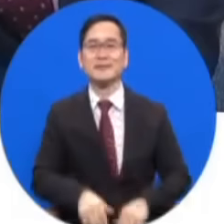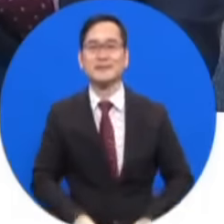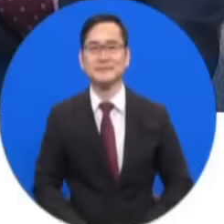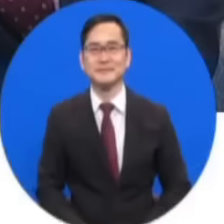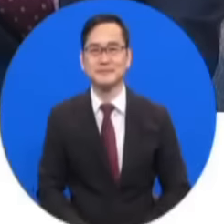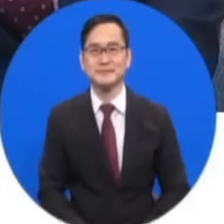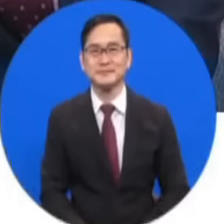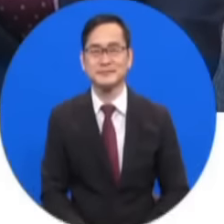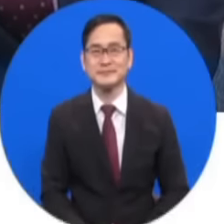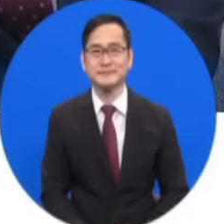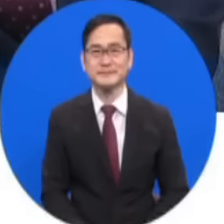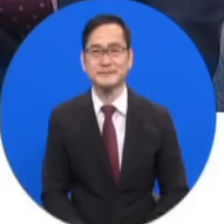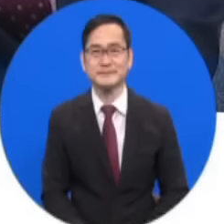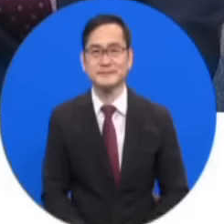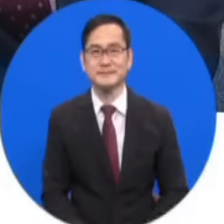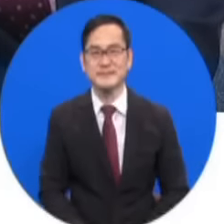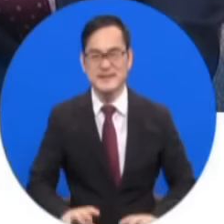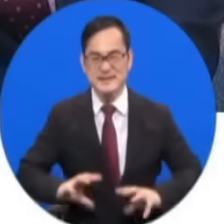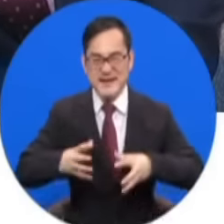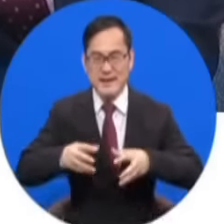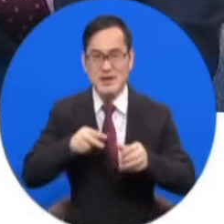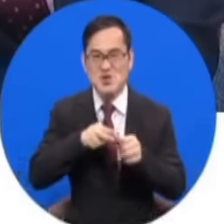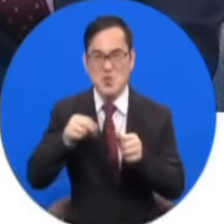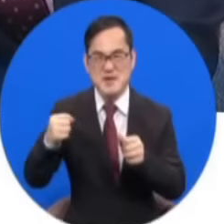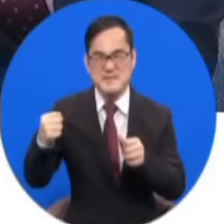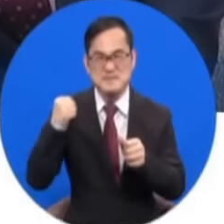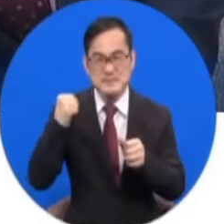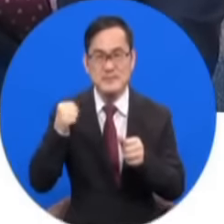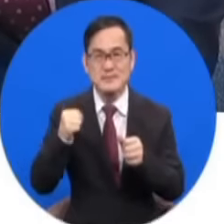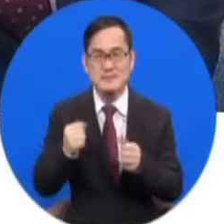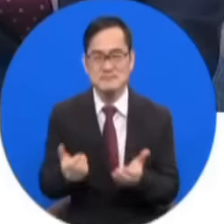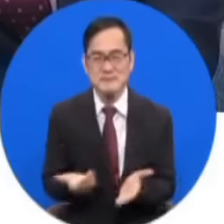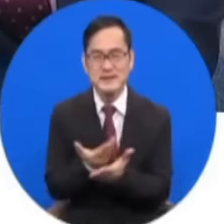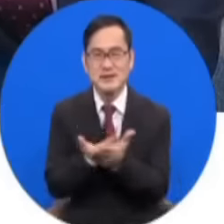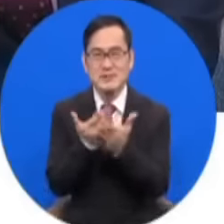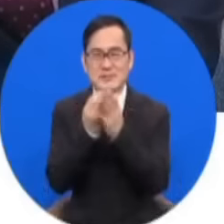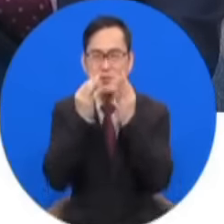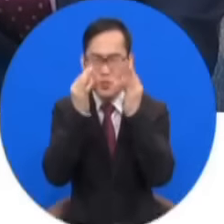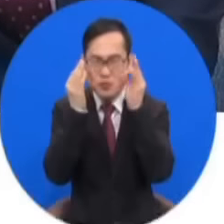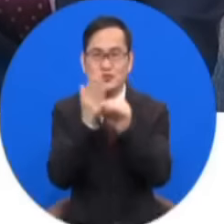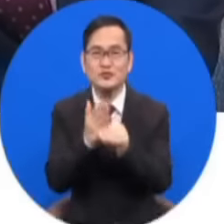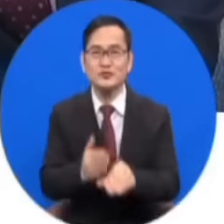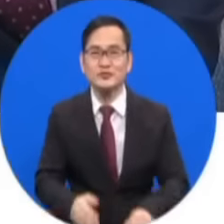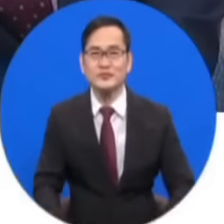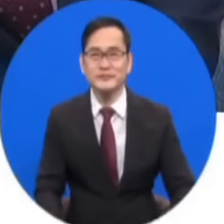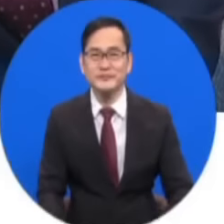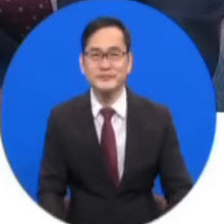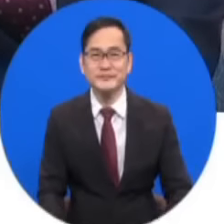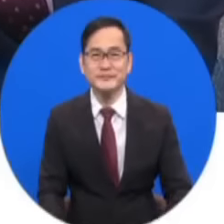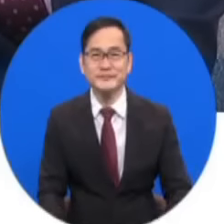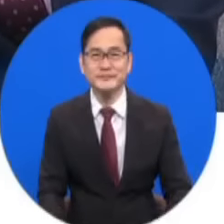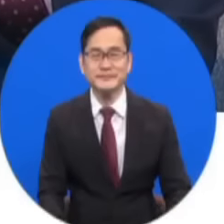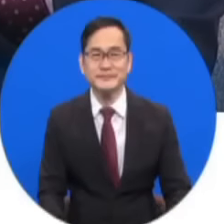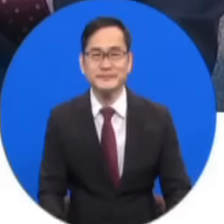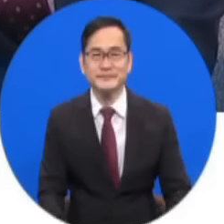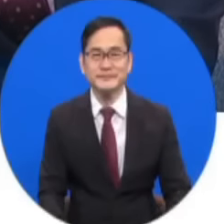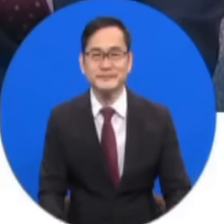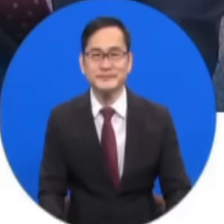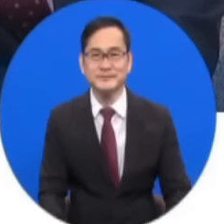세계에서 가장 강력한 정보력을 가진 정보 기관으로 거듭나도록 부단히 또 저 이런 곳에 만족하지